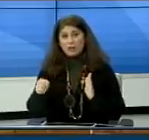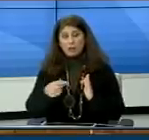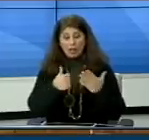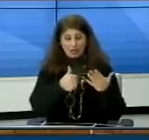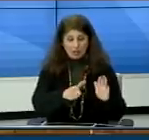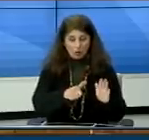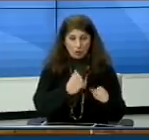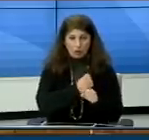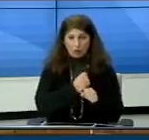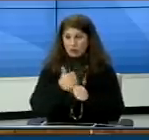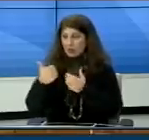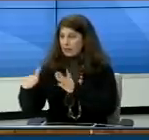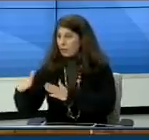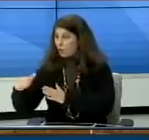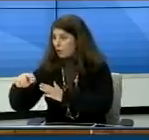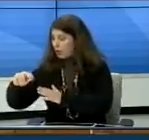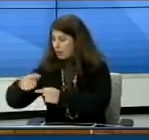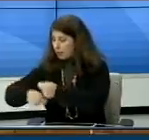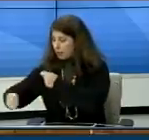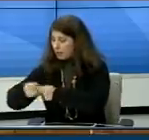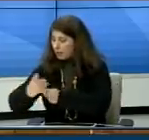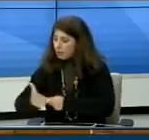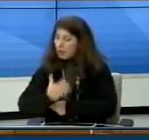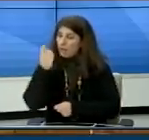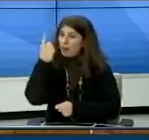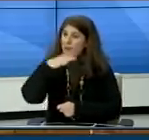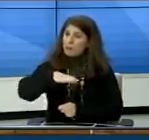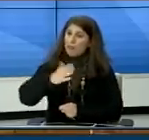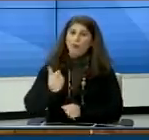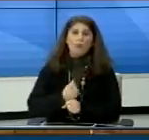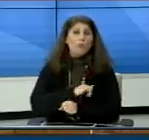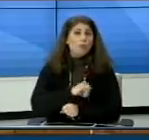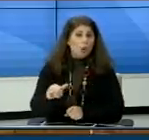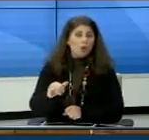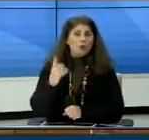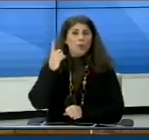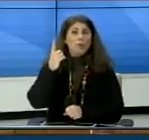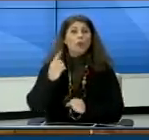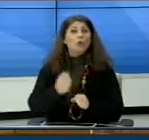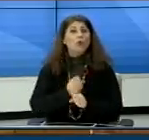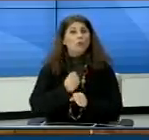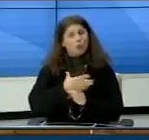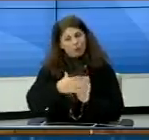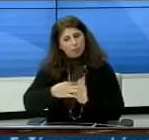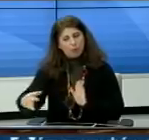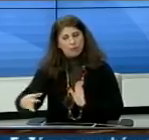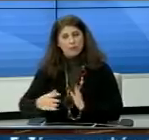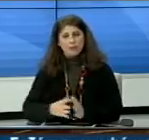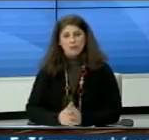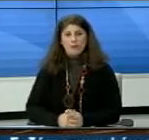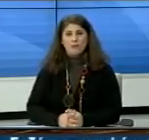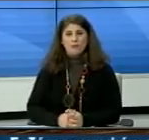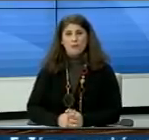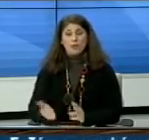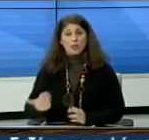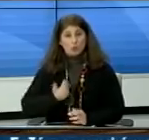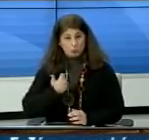στον εργαζόμενο, 600 ευρώ στην επιχείρηση, για να βρει ένα παιδί που δεν έχει ξαναδουλέψει την πρώτη του δουλειά. Στους νέους,